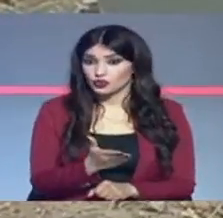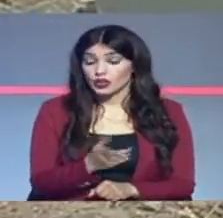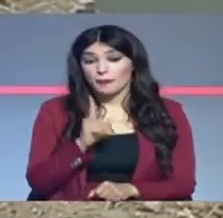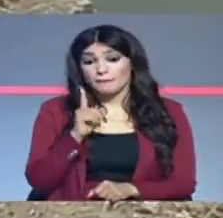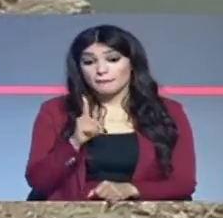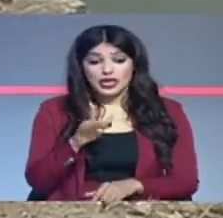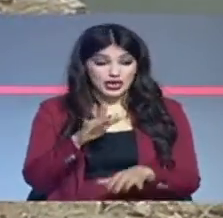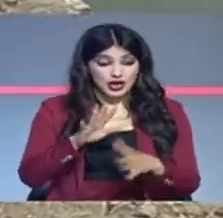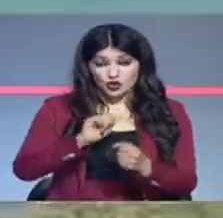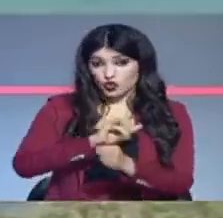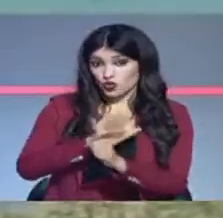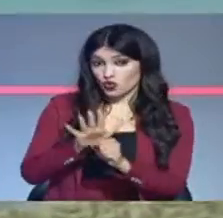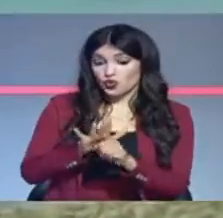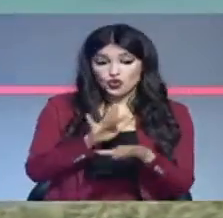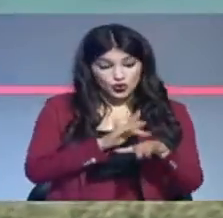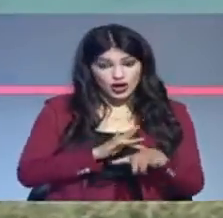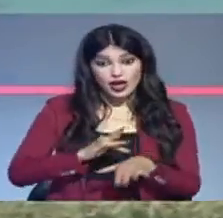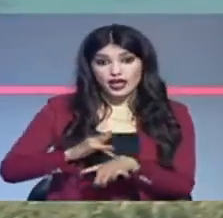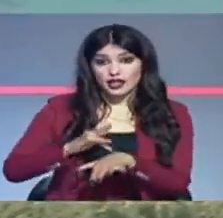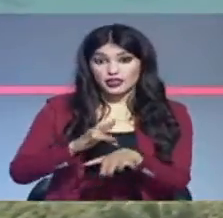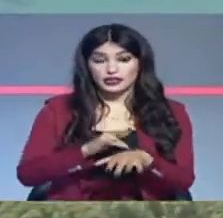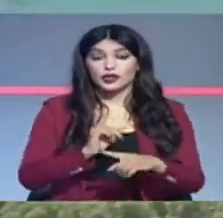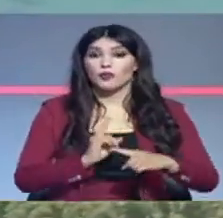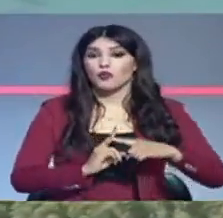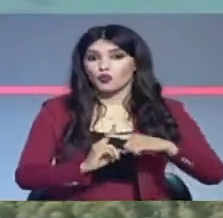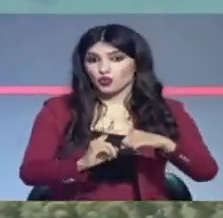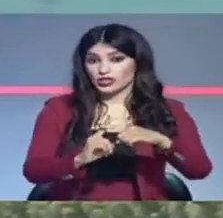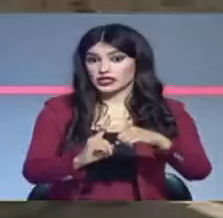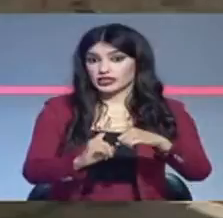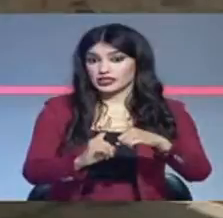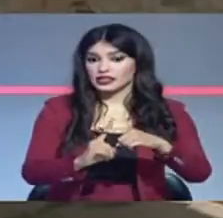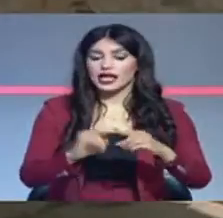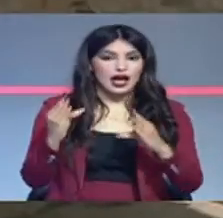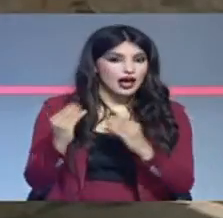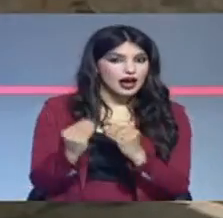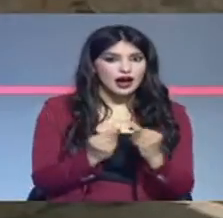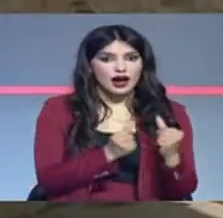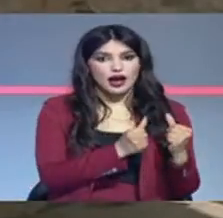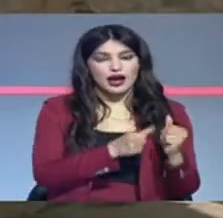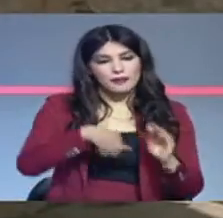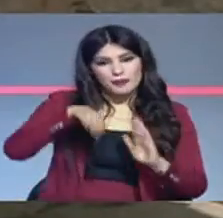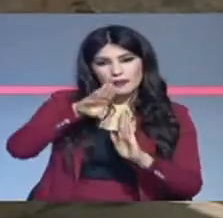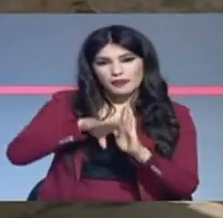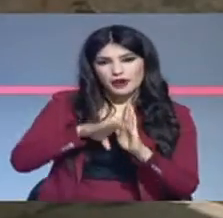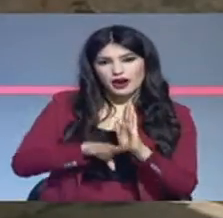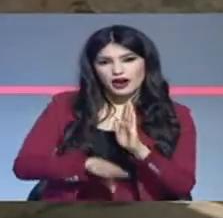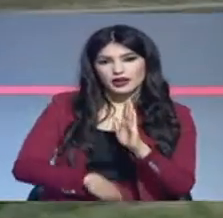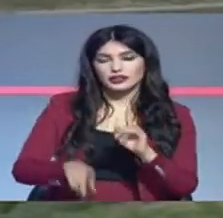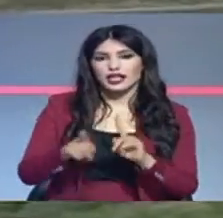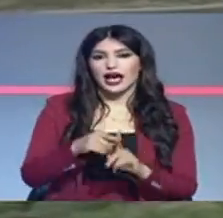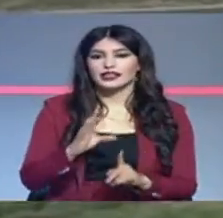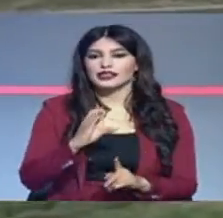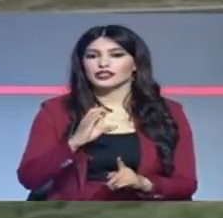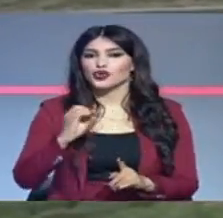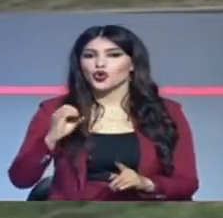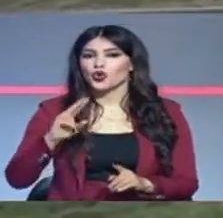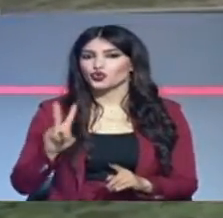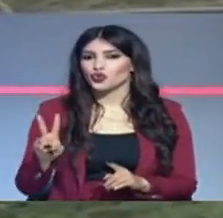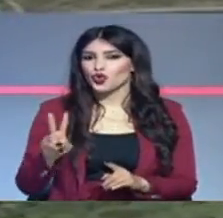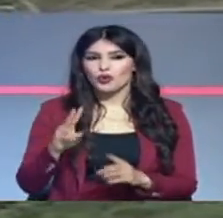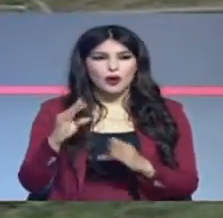حارس تداعيات ايجابيه على الجانب البيئي حيث ساهمت في تقلص فان اكسيد الكربون